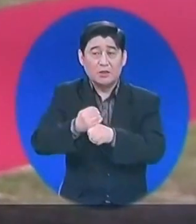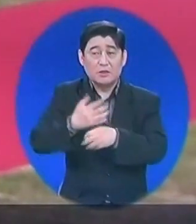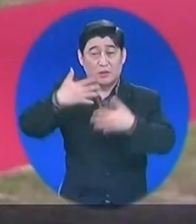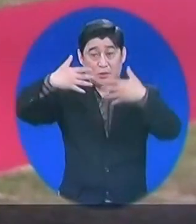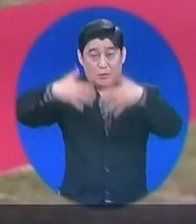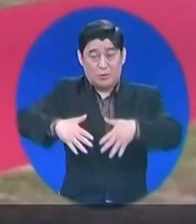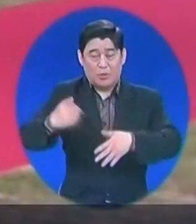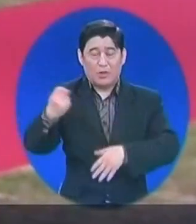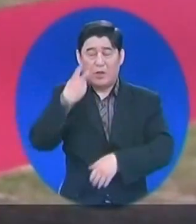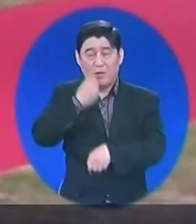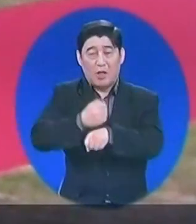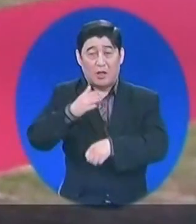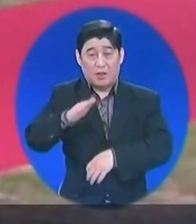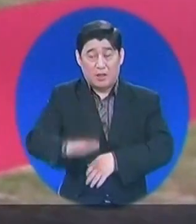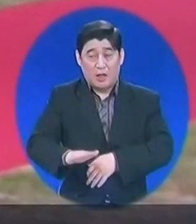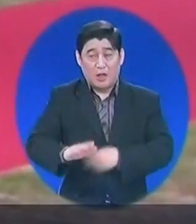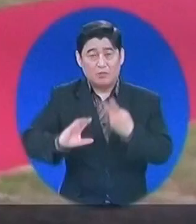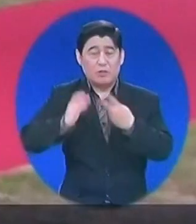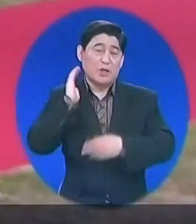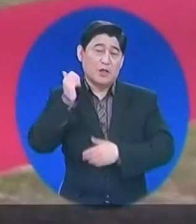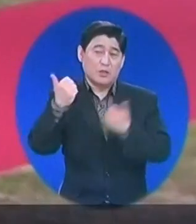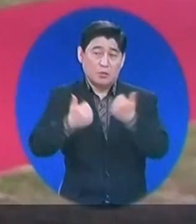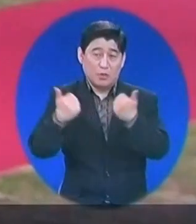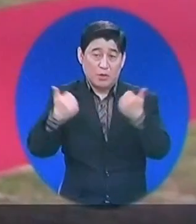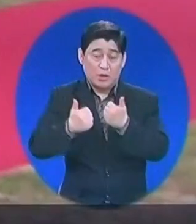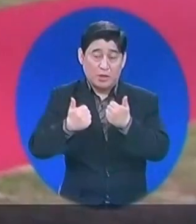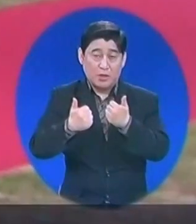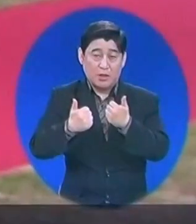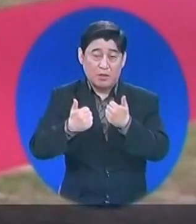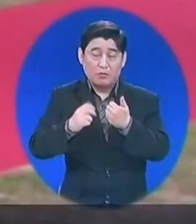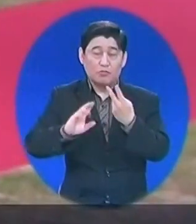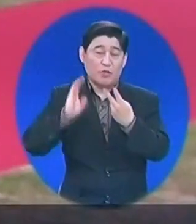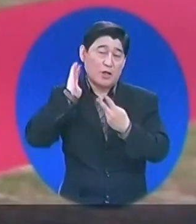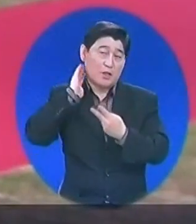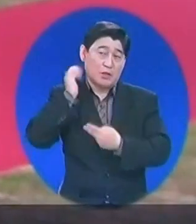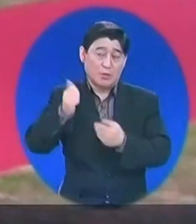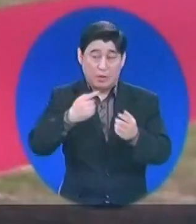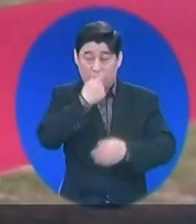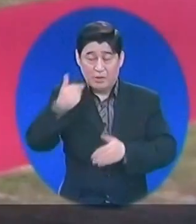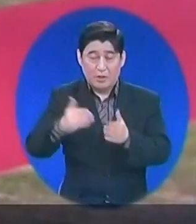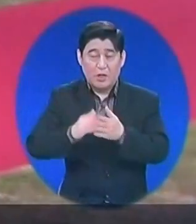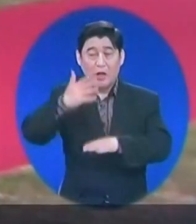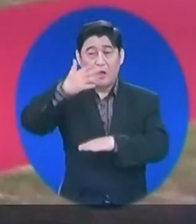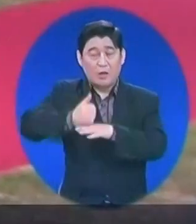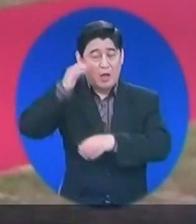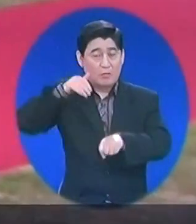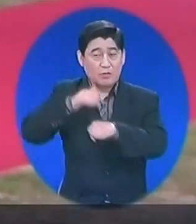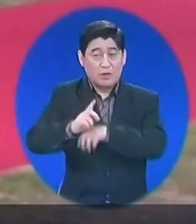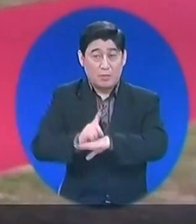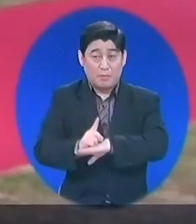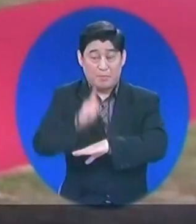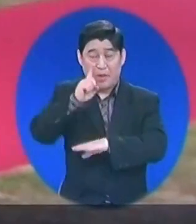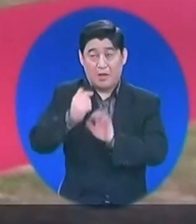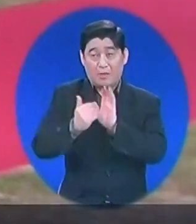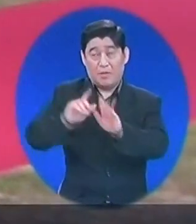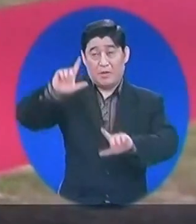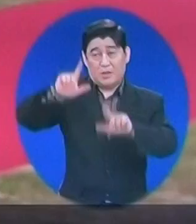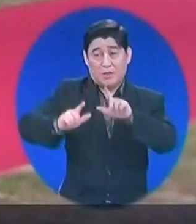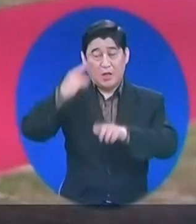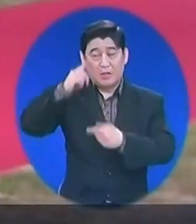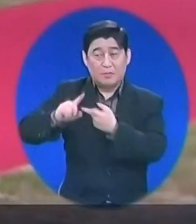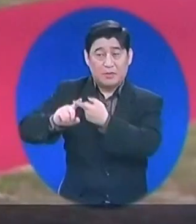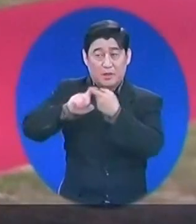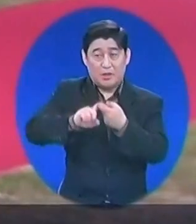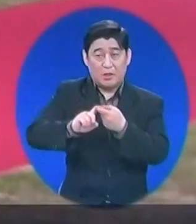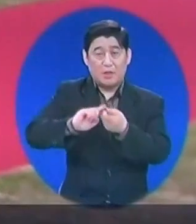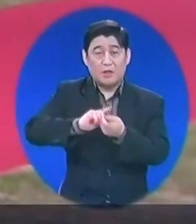시기와 조건을 재검토하겠다라고 양국 정상들이 공식 확인을 했습니다. 마지막으로는 한국형 미사일 방어 체계의 그 한미